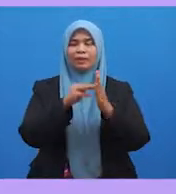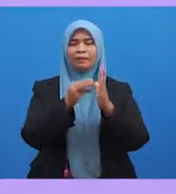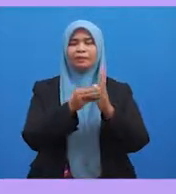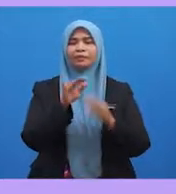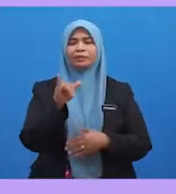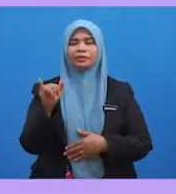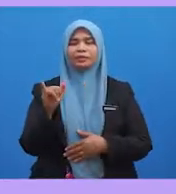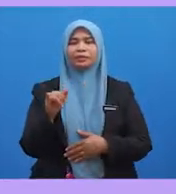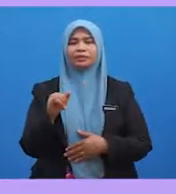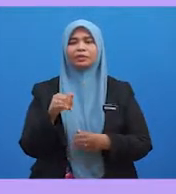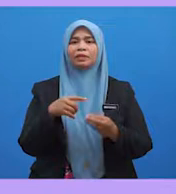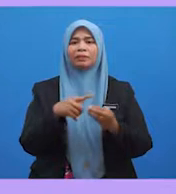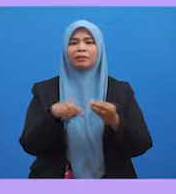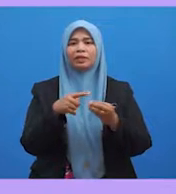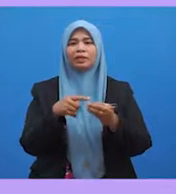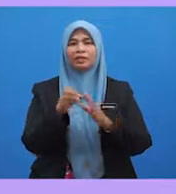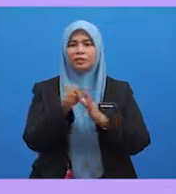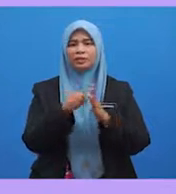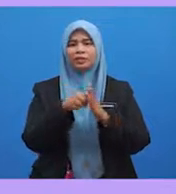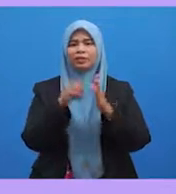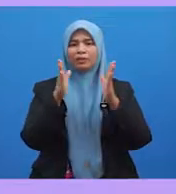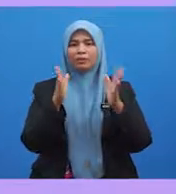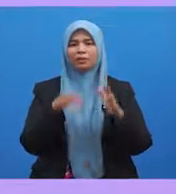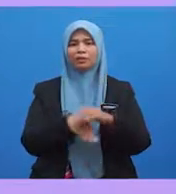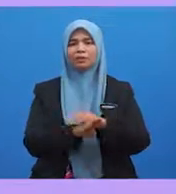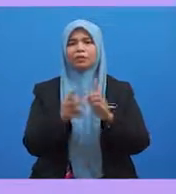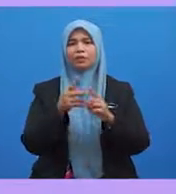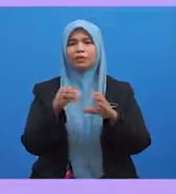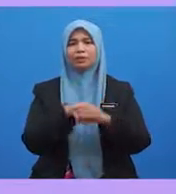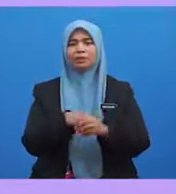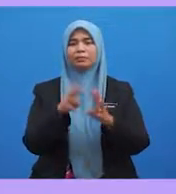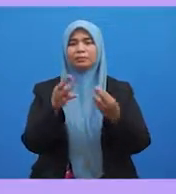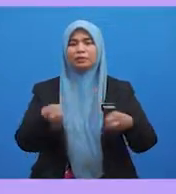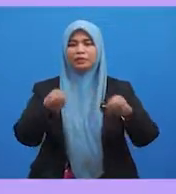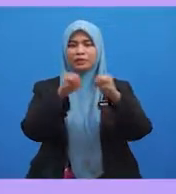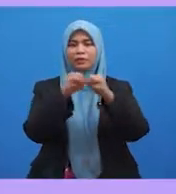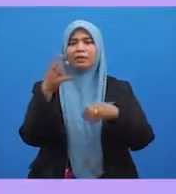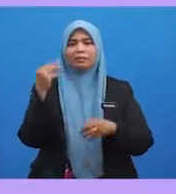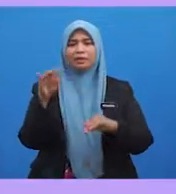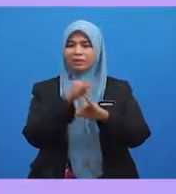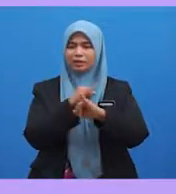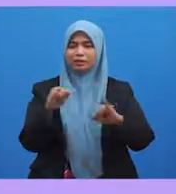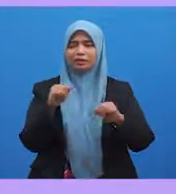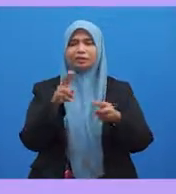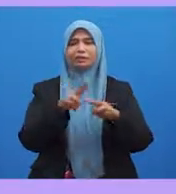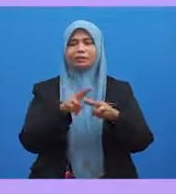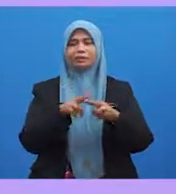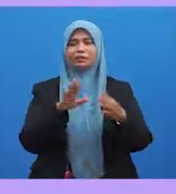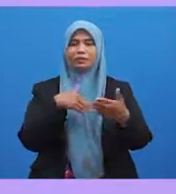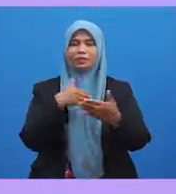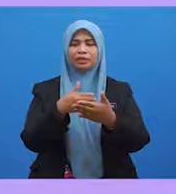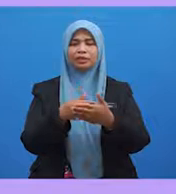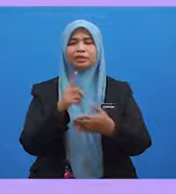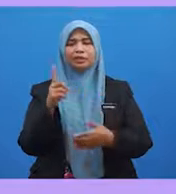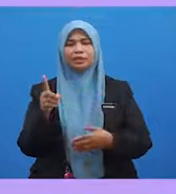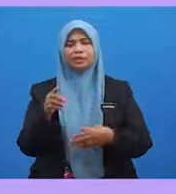Maksudnya, apabila seseorang masuk ke dalam masjid, maka janganlah duduk sehingga